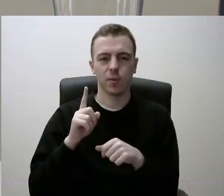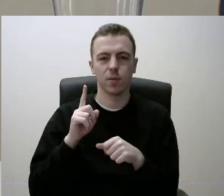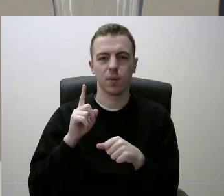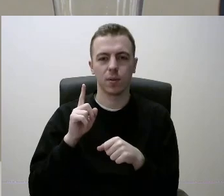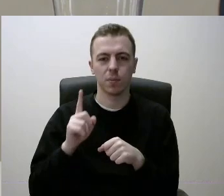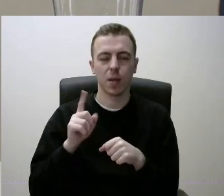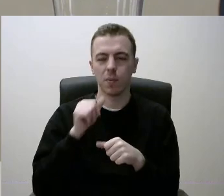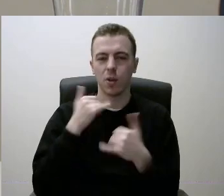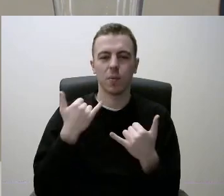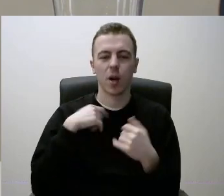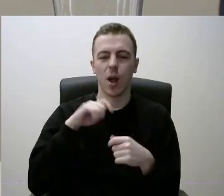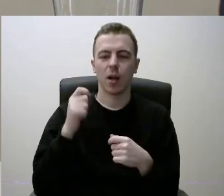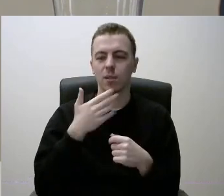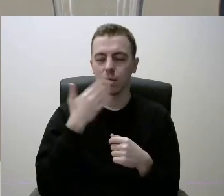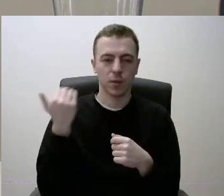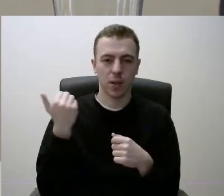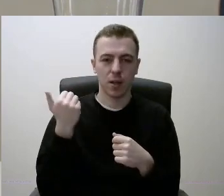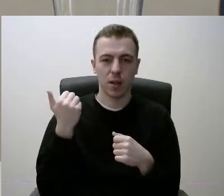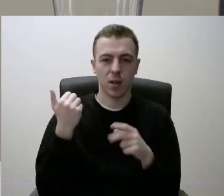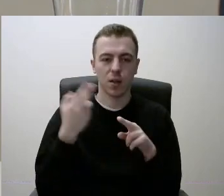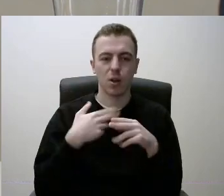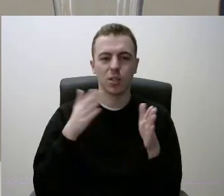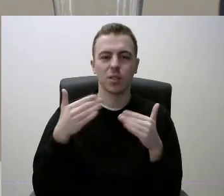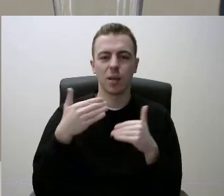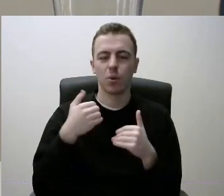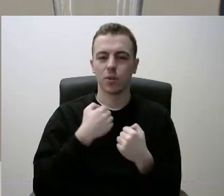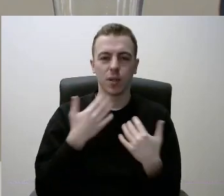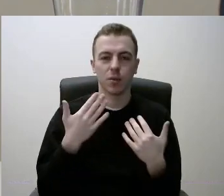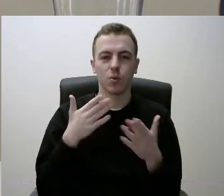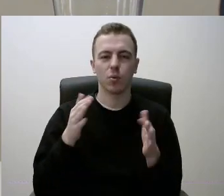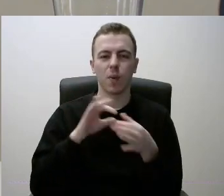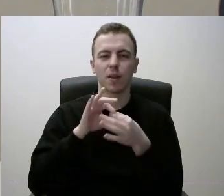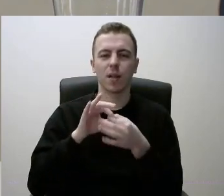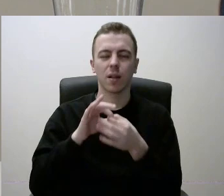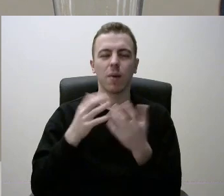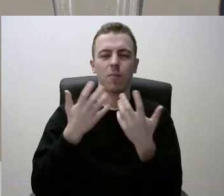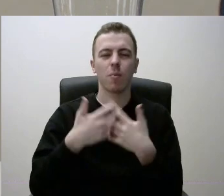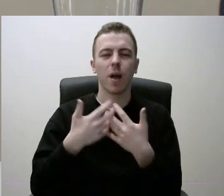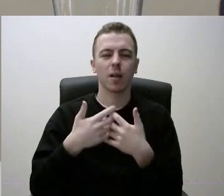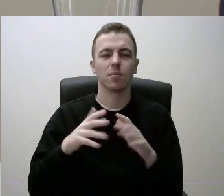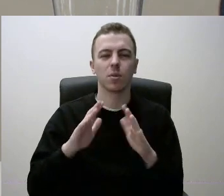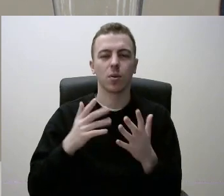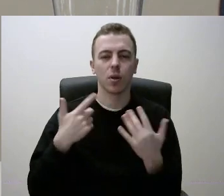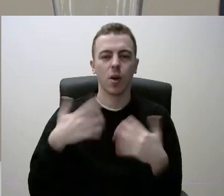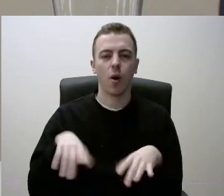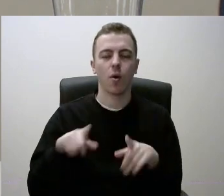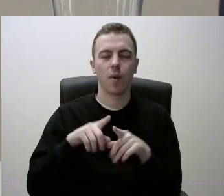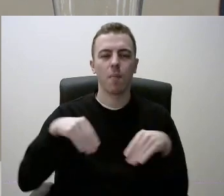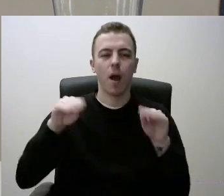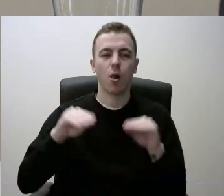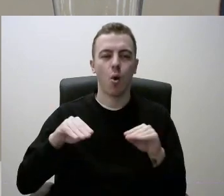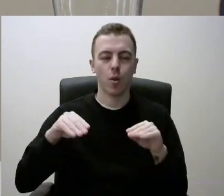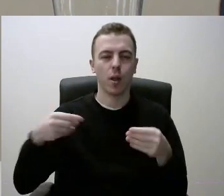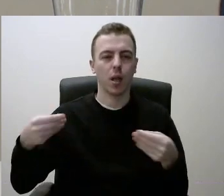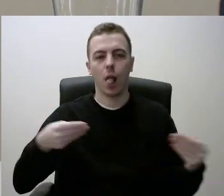nesi akcininkas ir neturi kažkokios sistemos, koks yra tas bendradarbiavimo mechanizmas, tu tiesiog tampai paklodę. Uostas tempia paklodę į